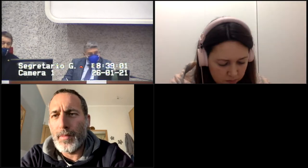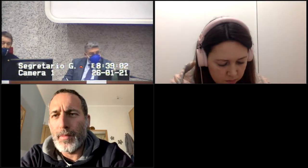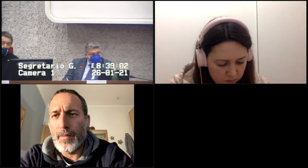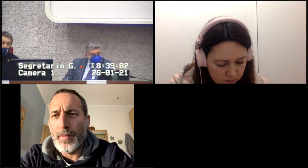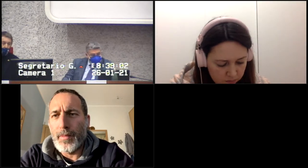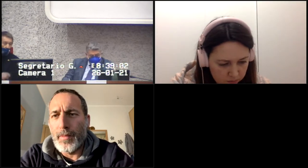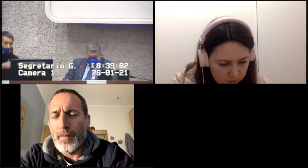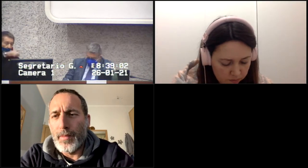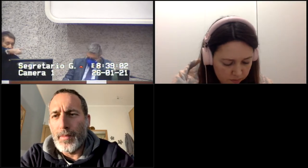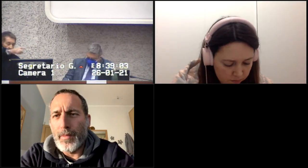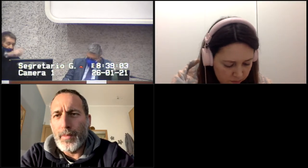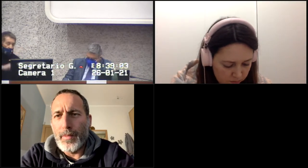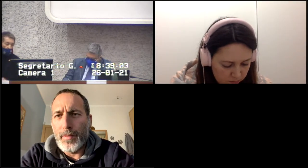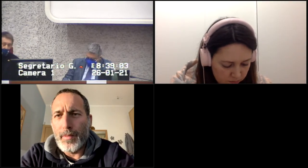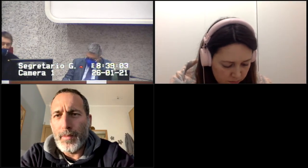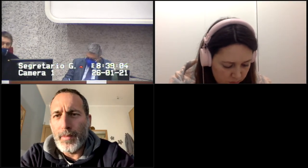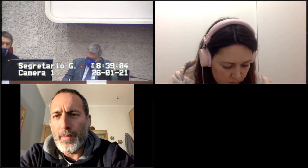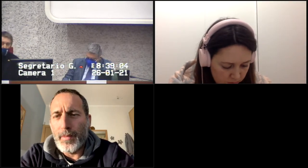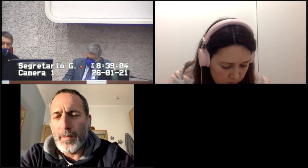Magro Alessandra.